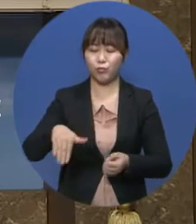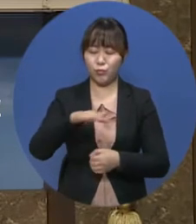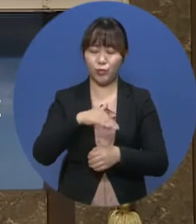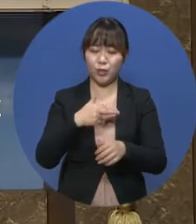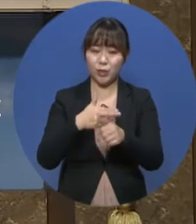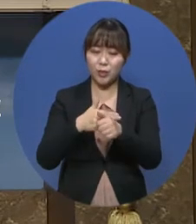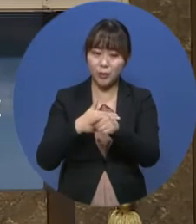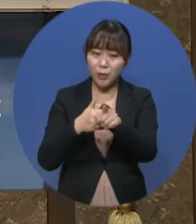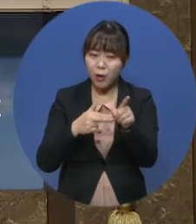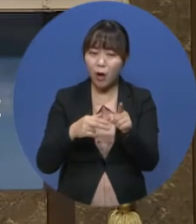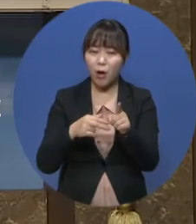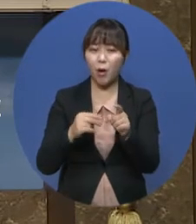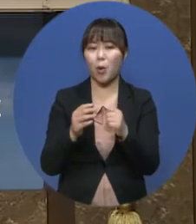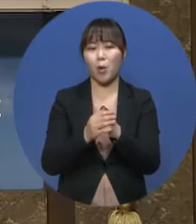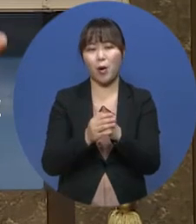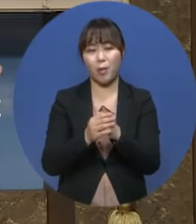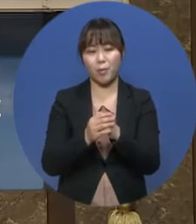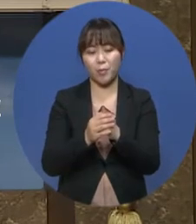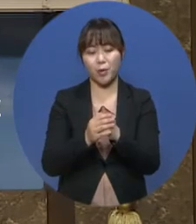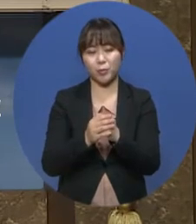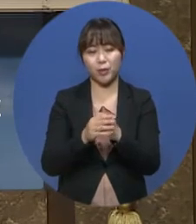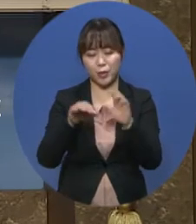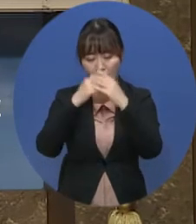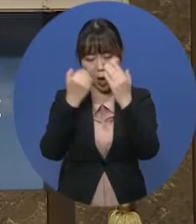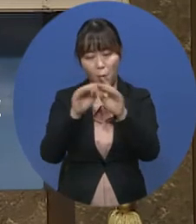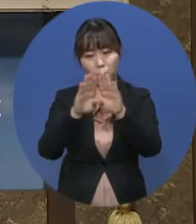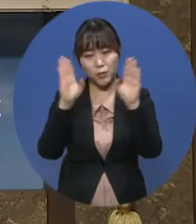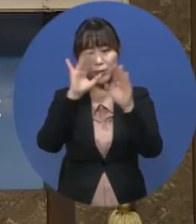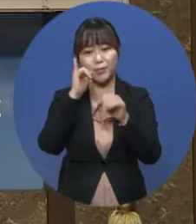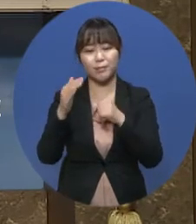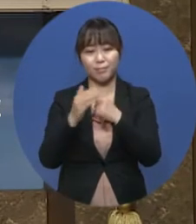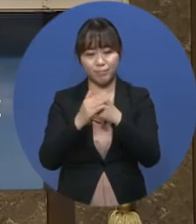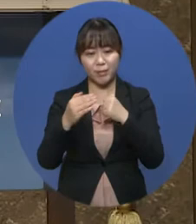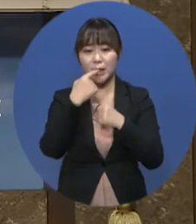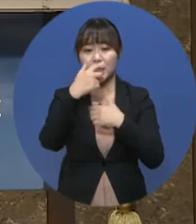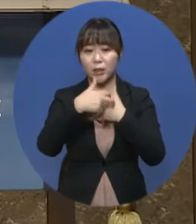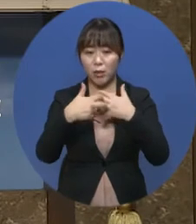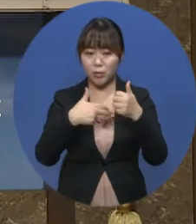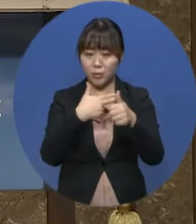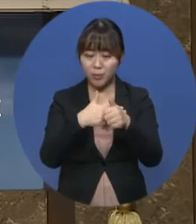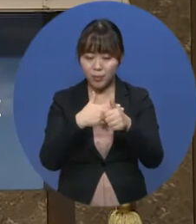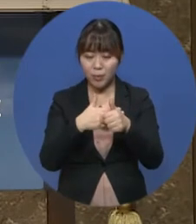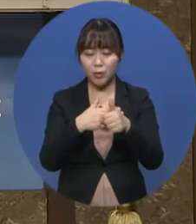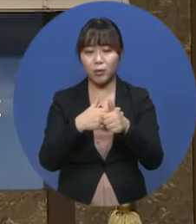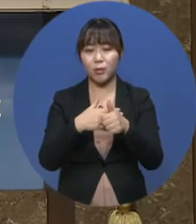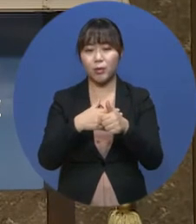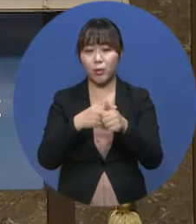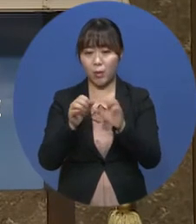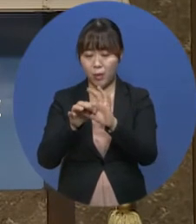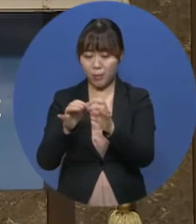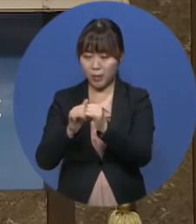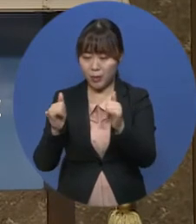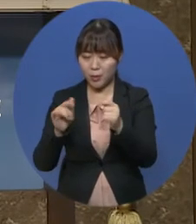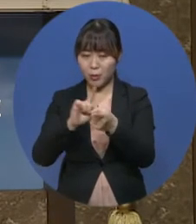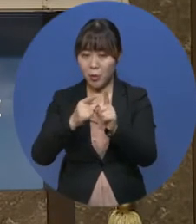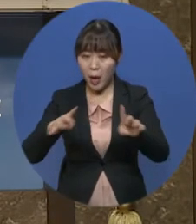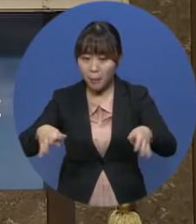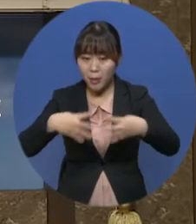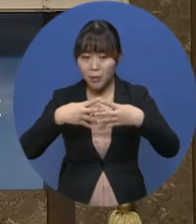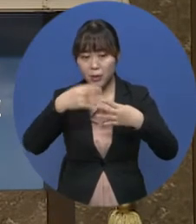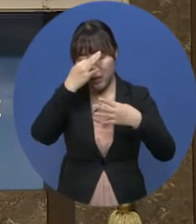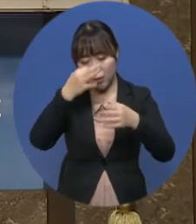선생님들에게 언제든지 개방되어 있습니다 그래서 그 집과 선생님들께서 또 이제 지인들이 합의해서